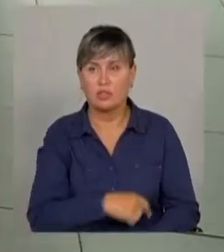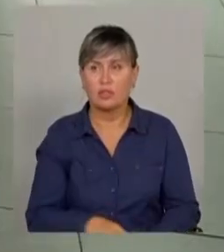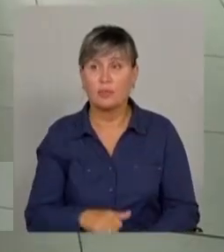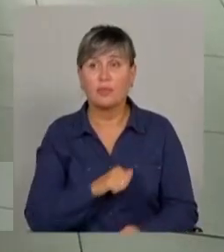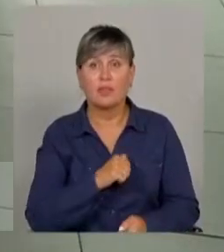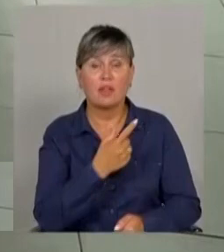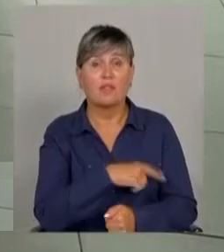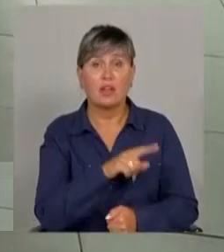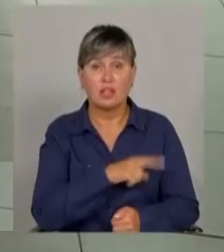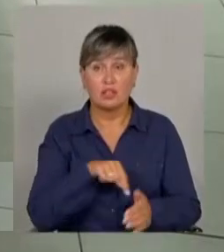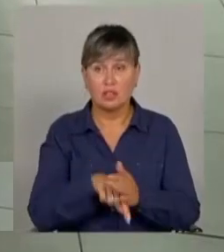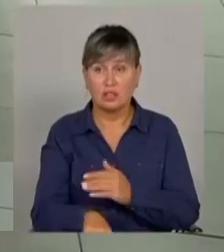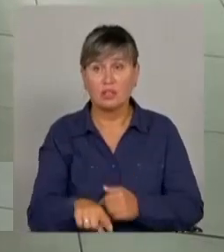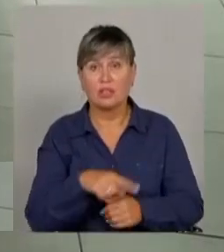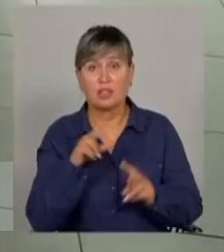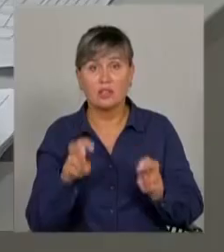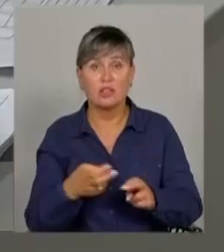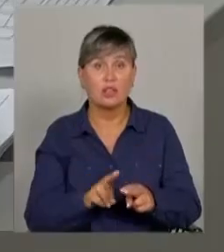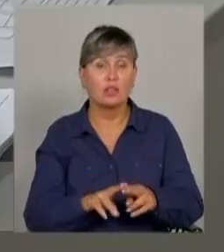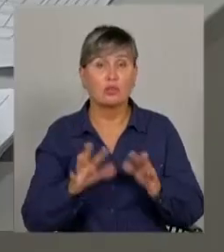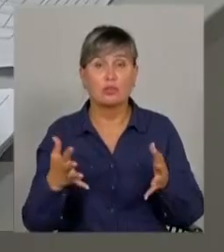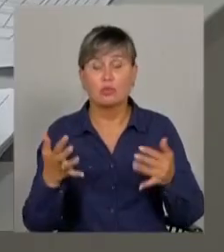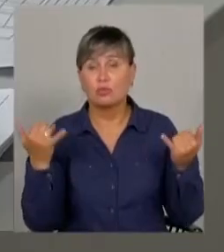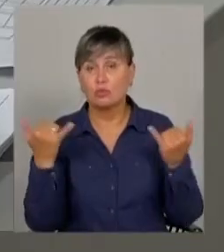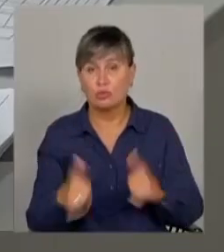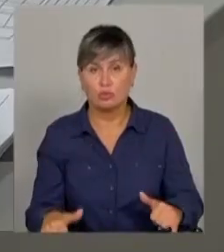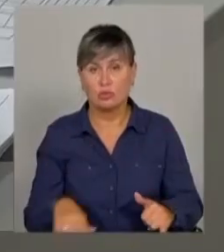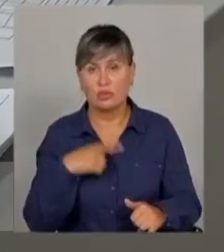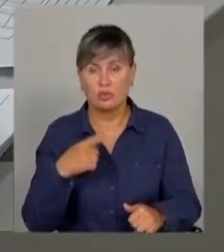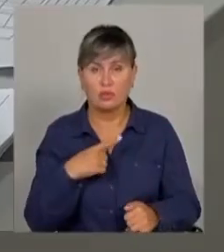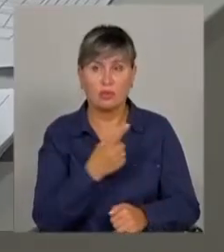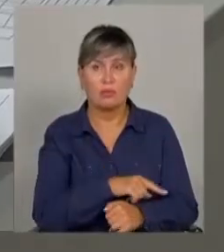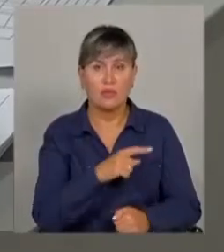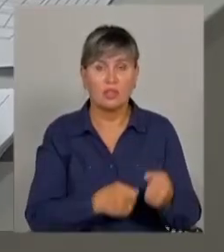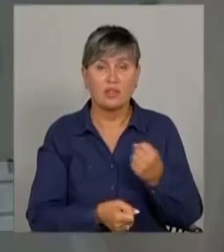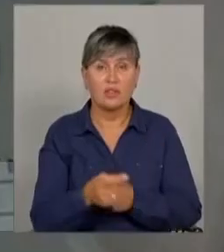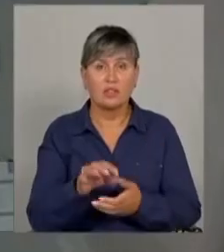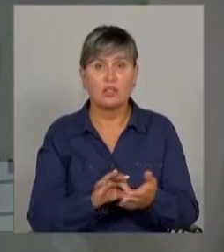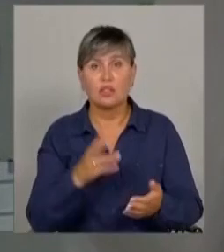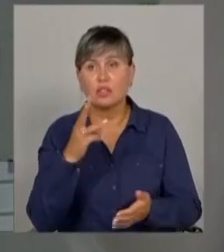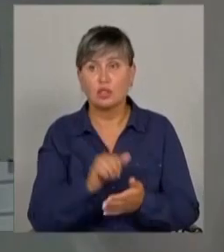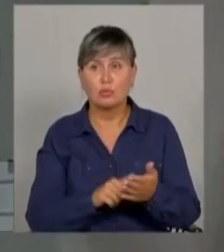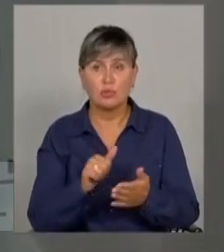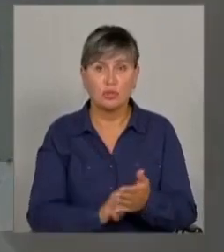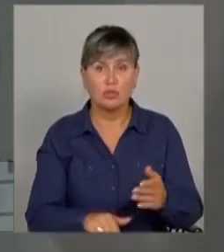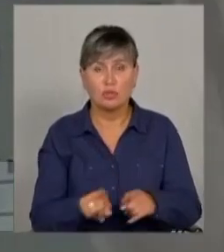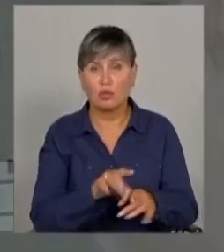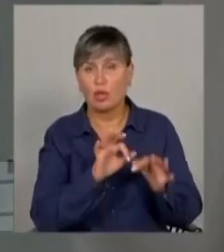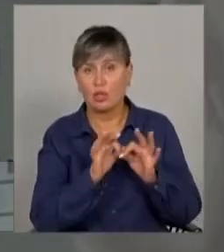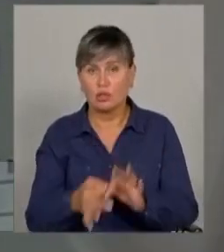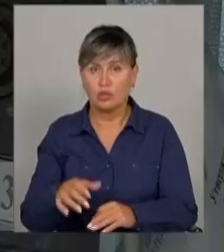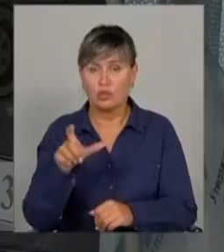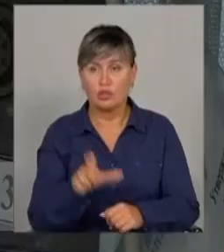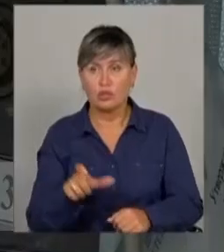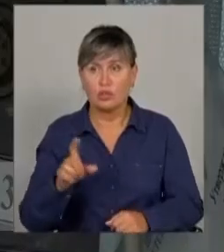Сами врачи перинатального центра называют этот случай не иначе, как чудом. Медики выявили сразу три причины, вызвавших осложнения у